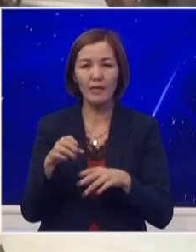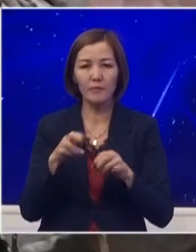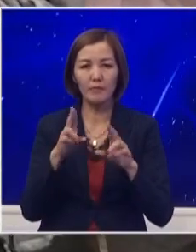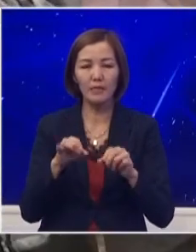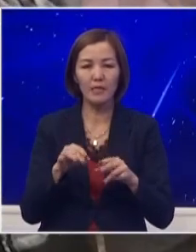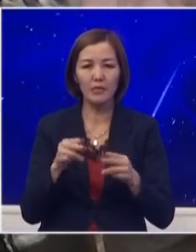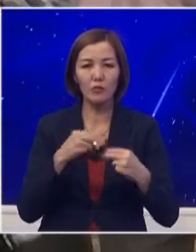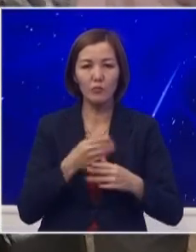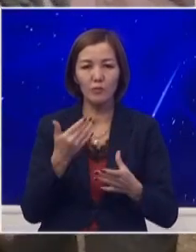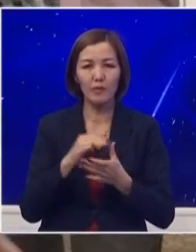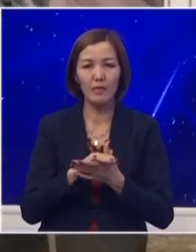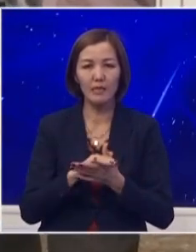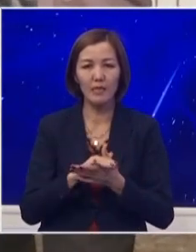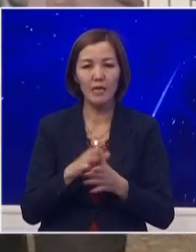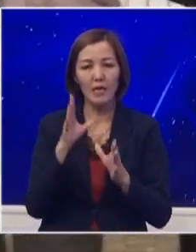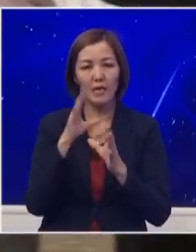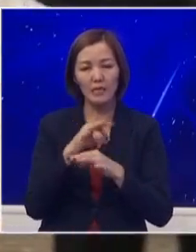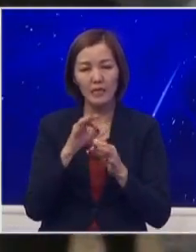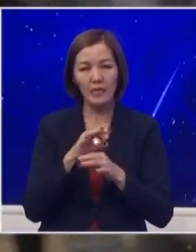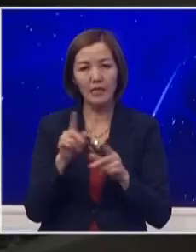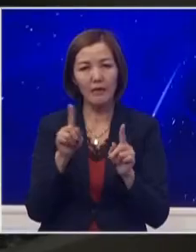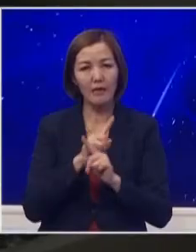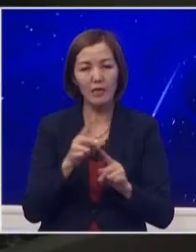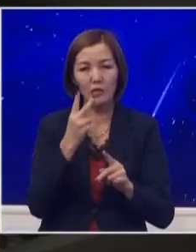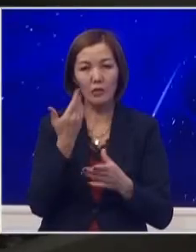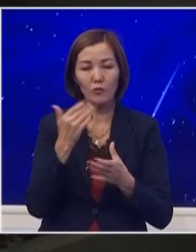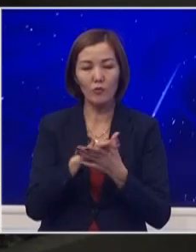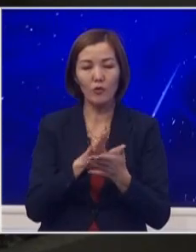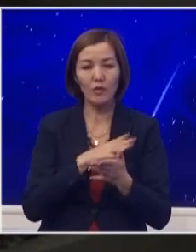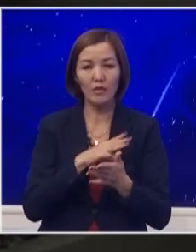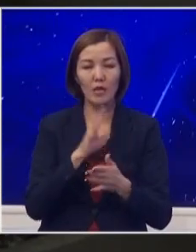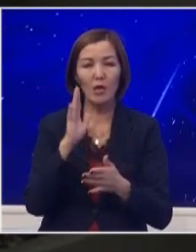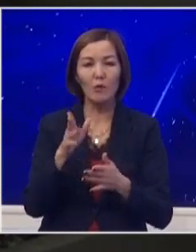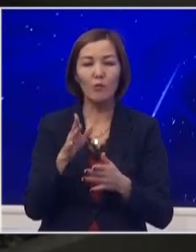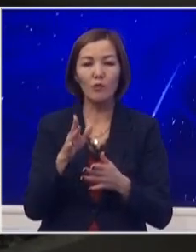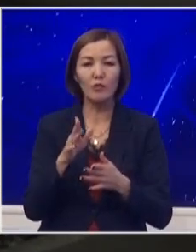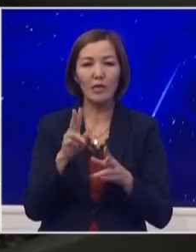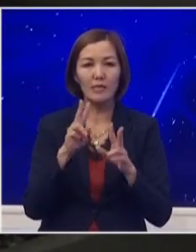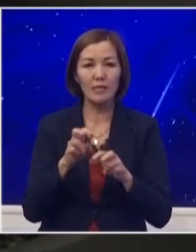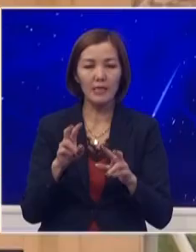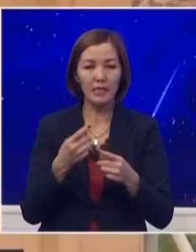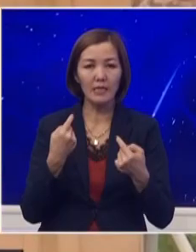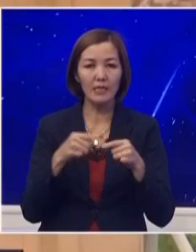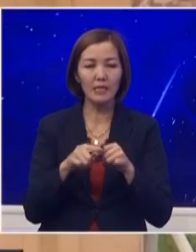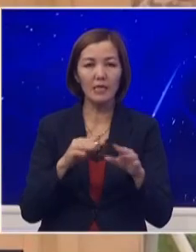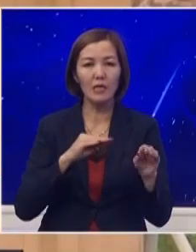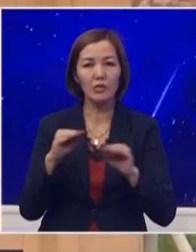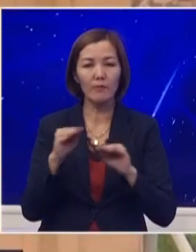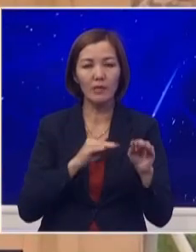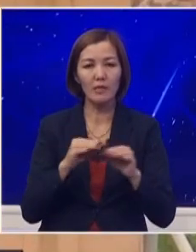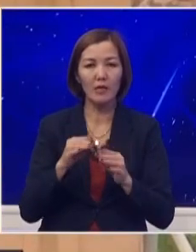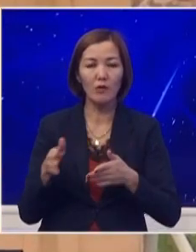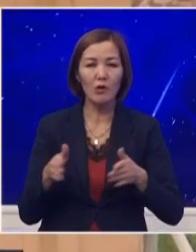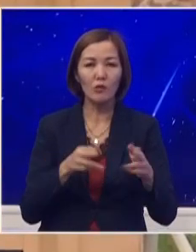Сондай-ақ жылжымалы диагностикалық зертхана ерекшеліктерін көрді. Ұлттық орталық инженерлері болашақ мамандарға зертхананың техникалық жабдықталуын және жол салу